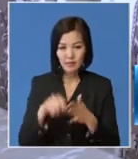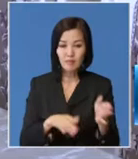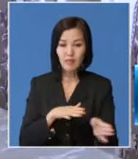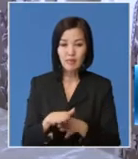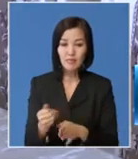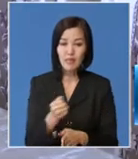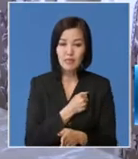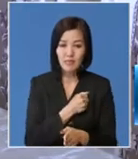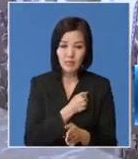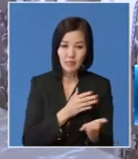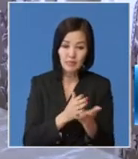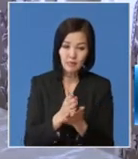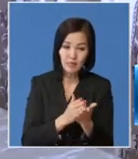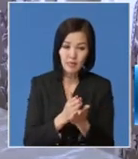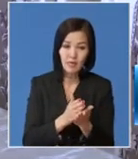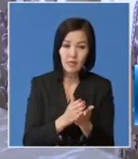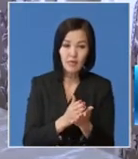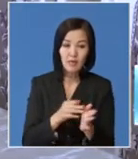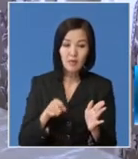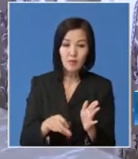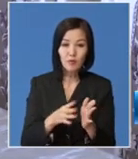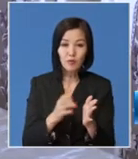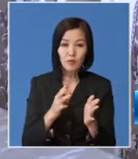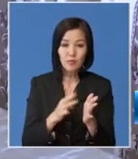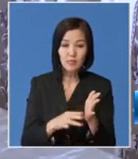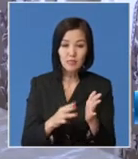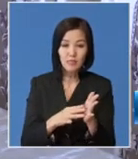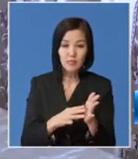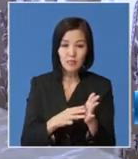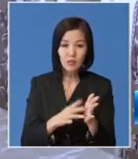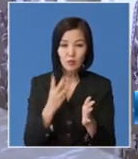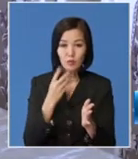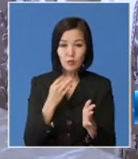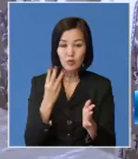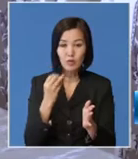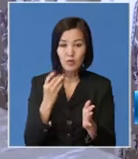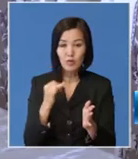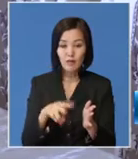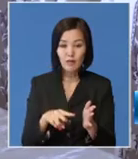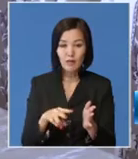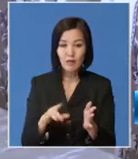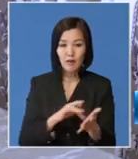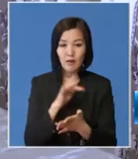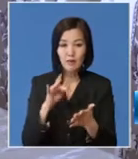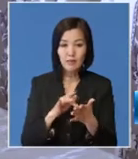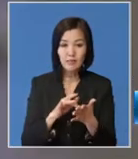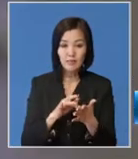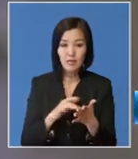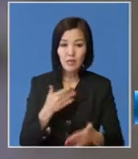келді 98 жылы Шарал қаласында жай әскер